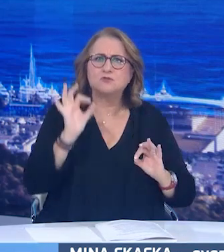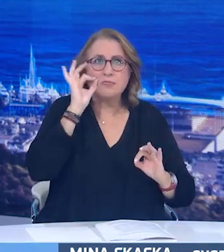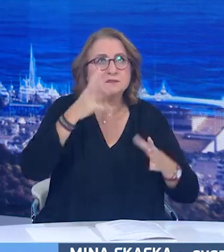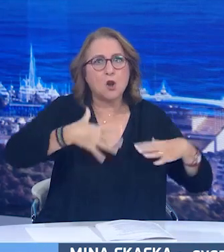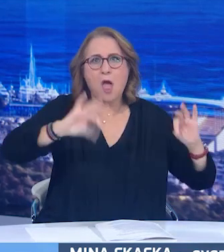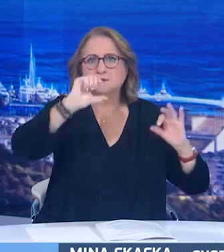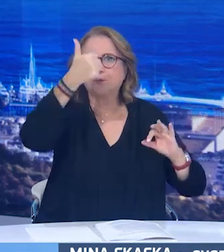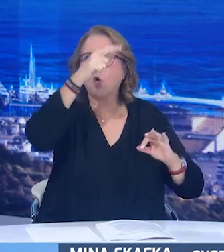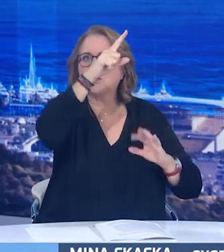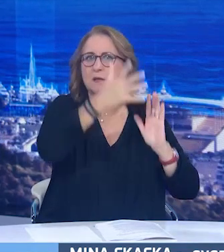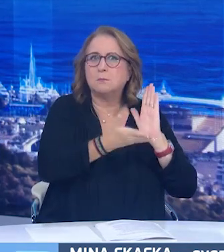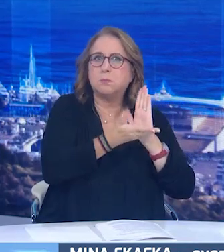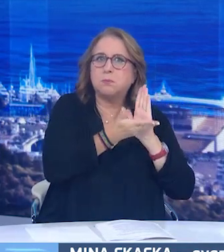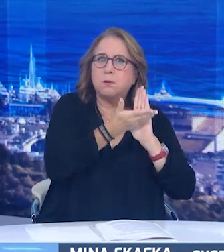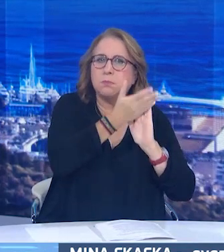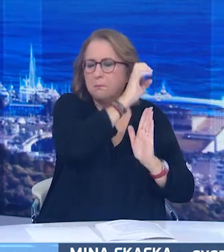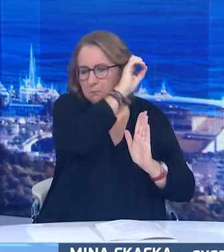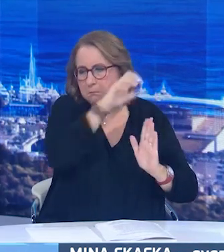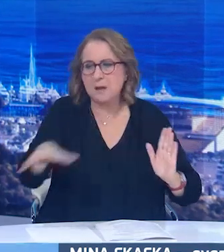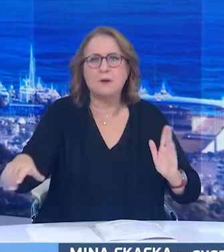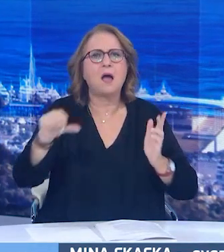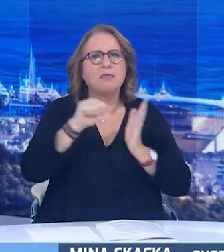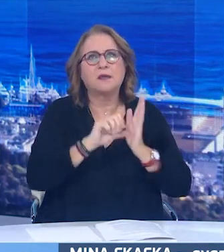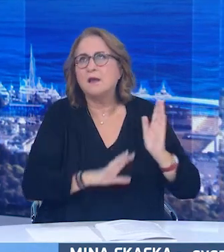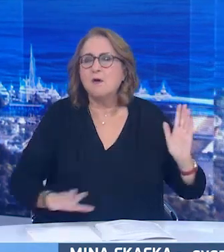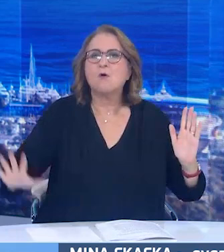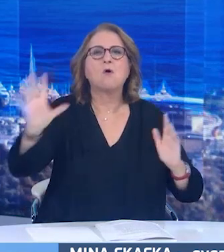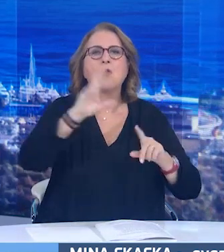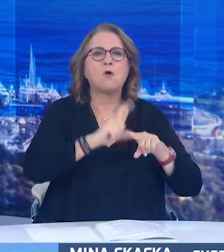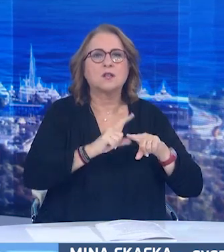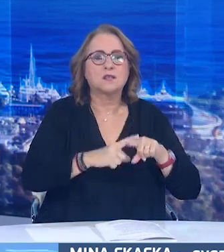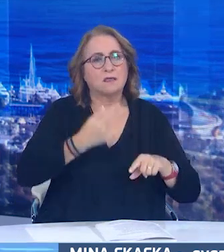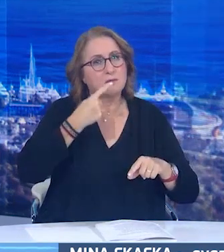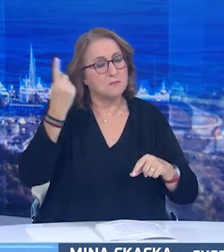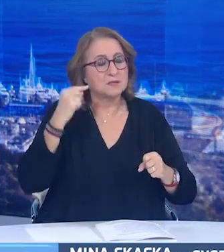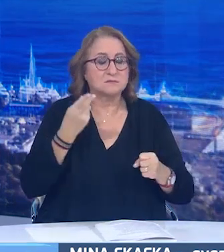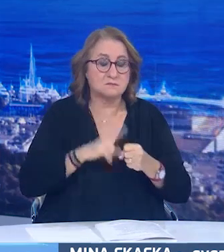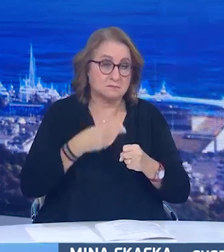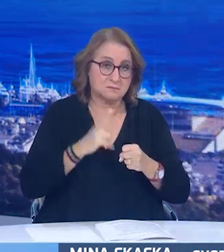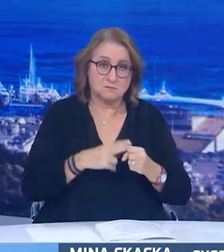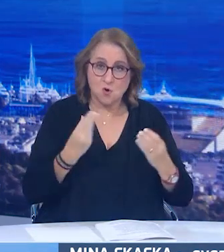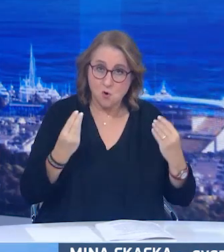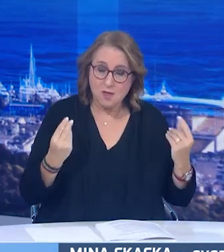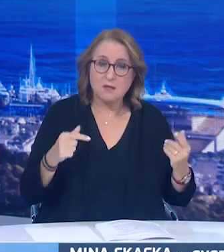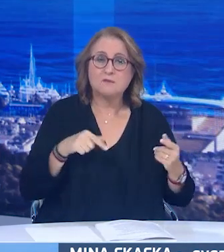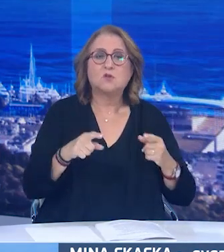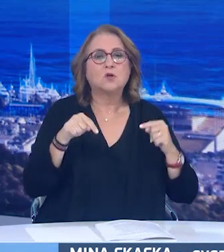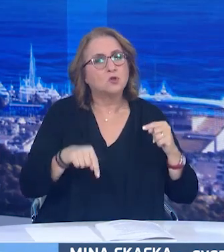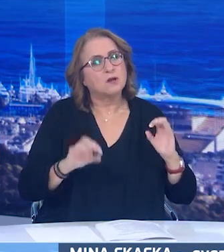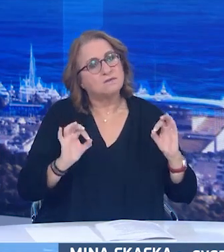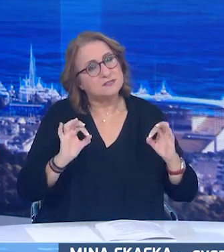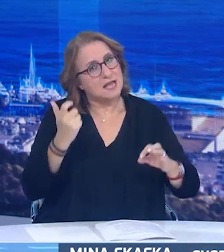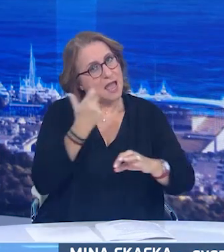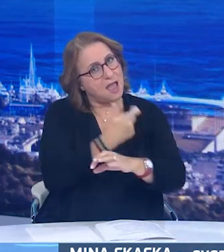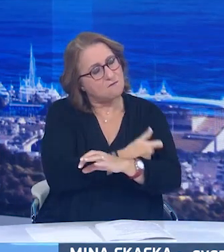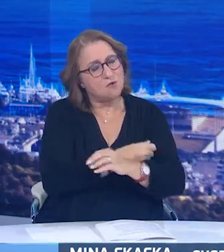την πολλή ταλαιπωρία των ασθενών και φυσικά και τους θανάτους και όλα αυτά που ακολούθησε πέρυσι. Τα πράγματα είναι σαφώς καλύτερα με τον εμβολιασμό. Δεν ξέρω